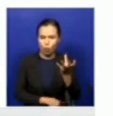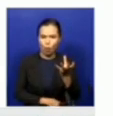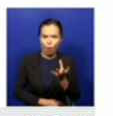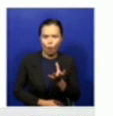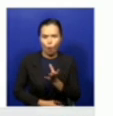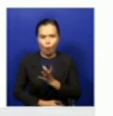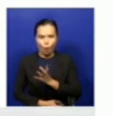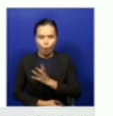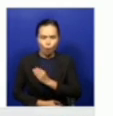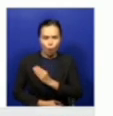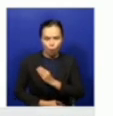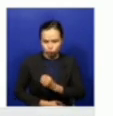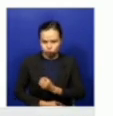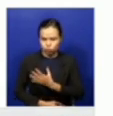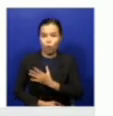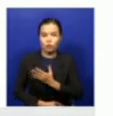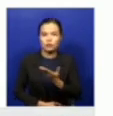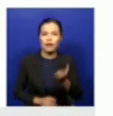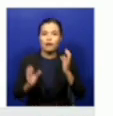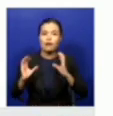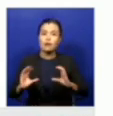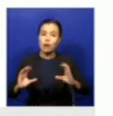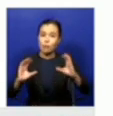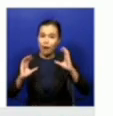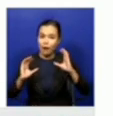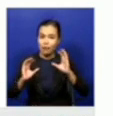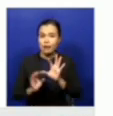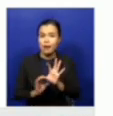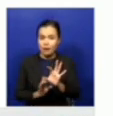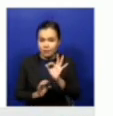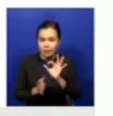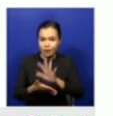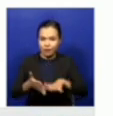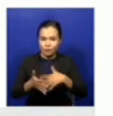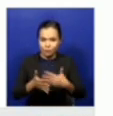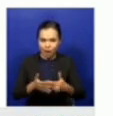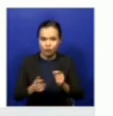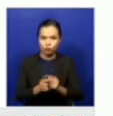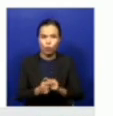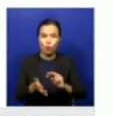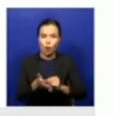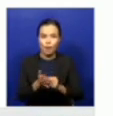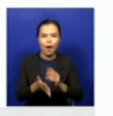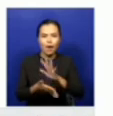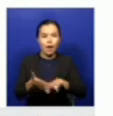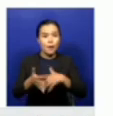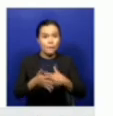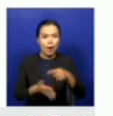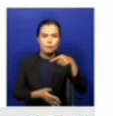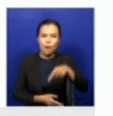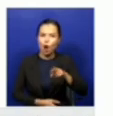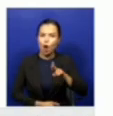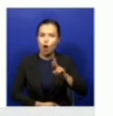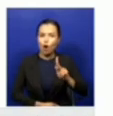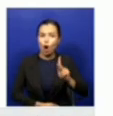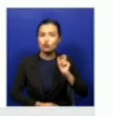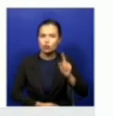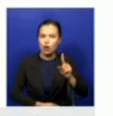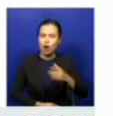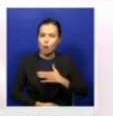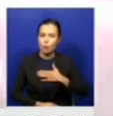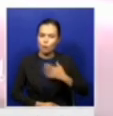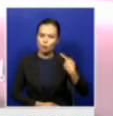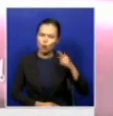กเพราะฉะนั้นการที่รัฐบาลได้เลือกมาตรการการใช้ยาแรงดังกล่าวนั้นกระผมขอยกประโยชน์แห่งความสงสัยให้ก็